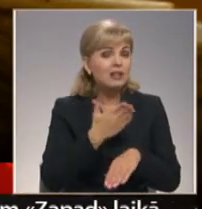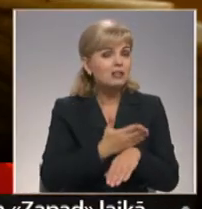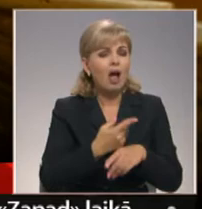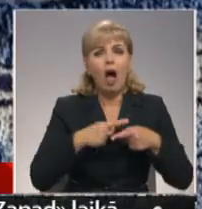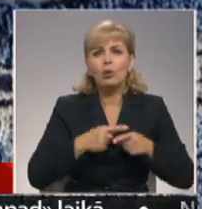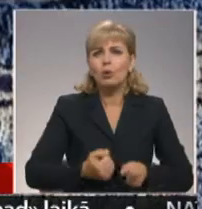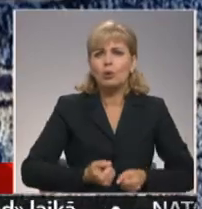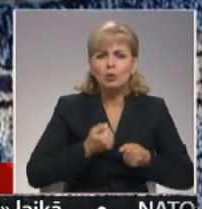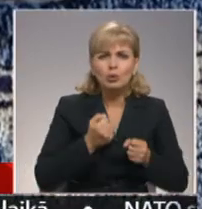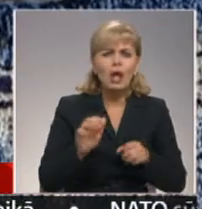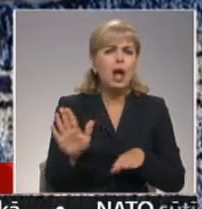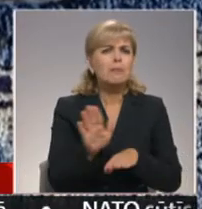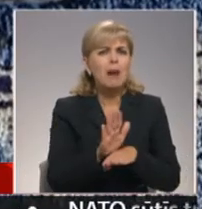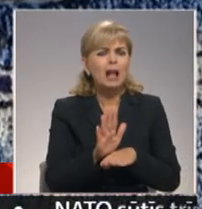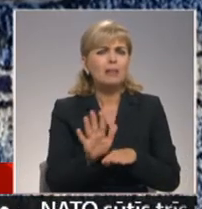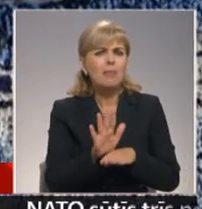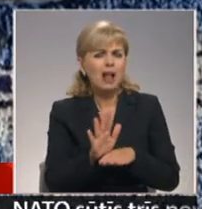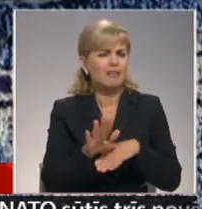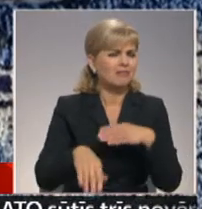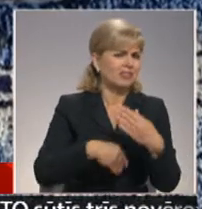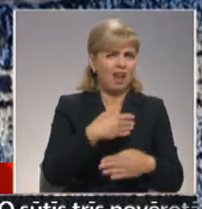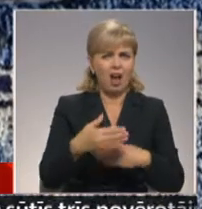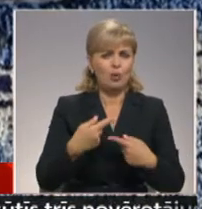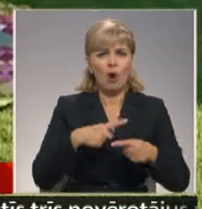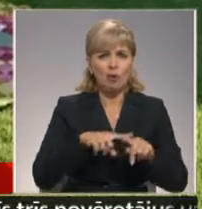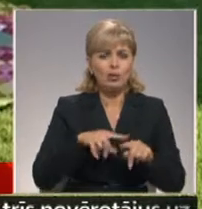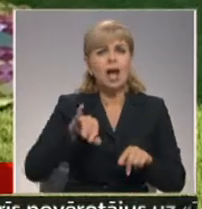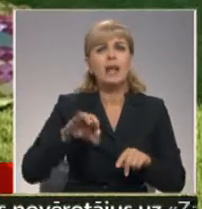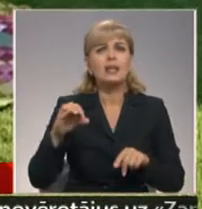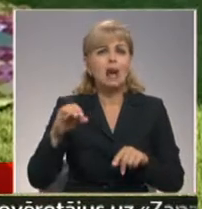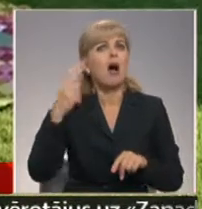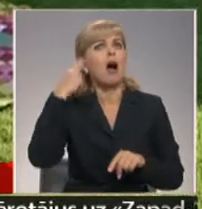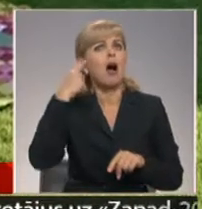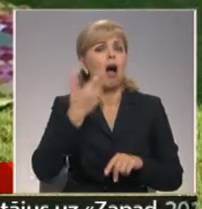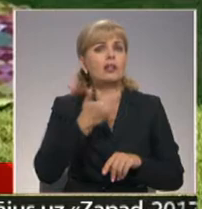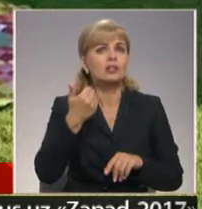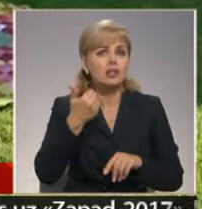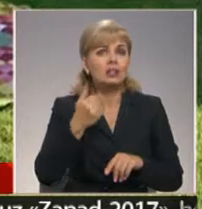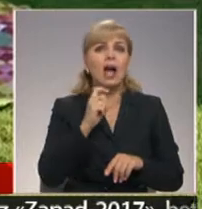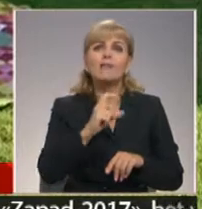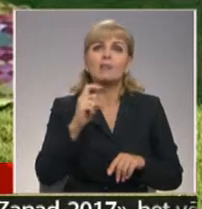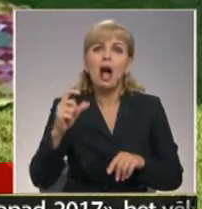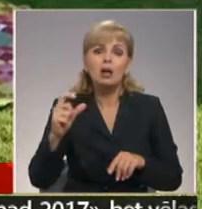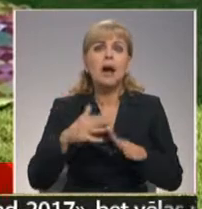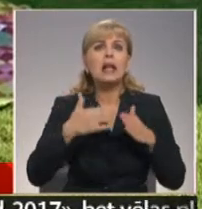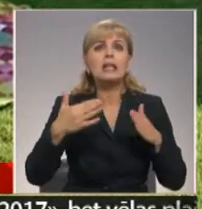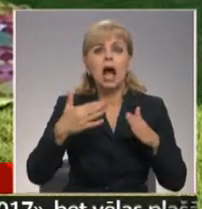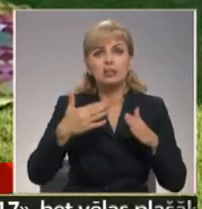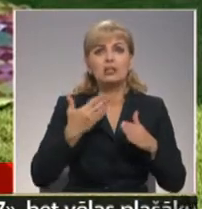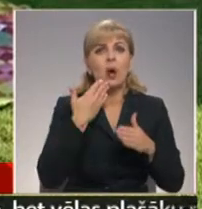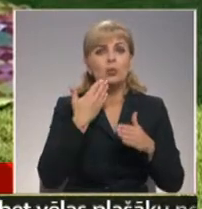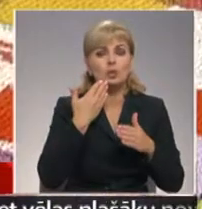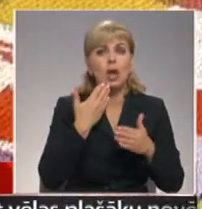grūti, pelēkie un brūnie pavadieni savā starpā juka, un Agra Jēgere atsaucās aicinājumam adīt fragmentu lielajam Augšdaugavas